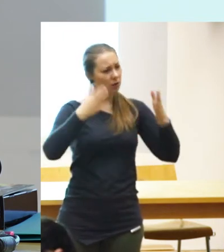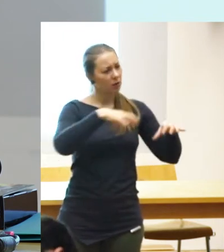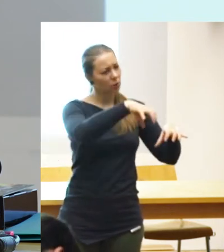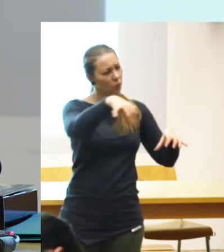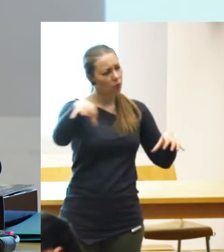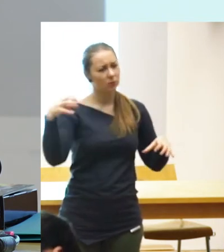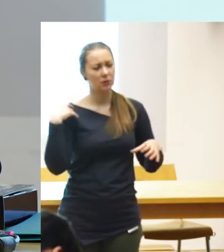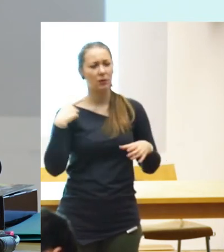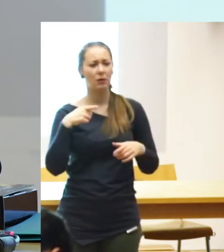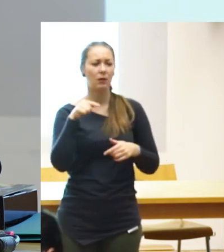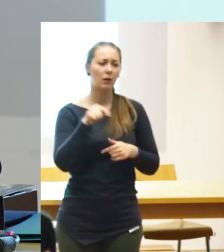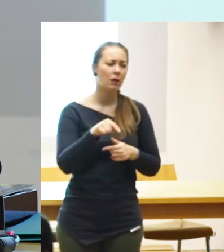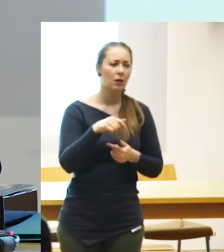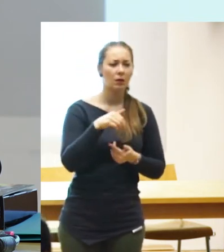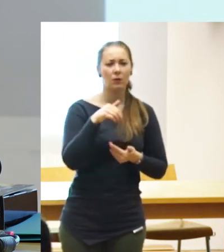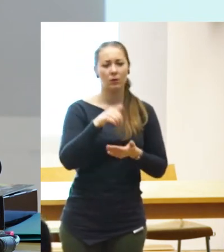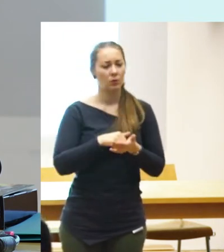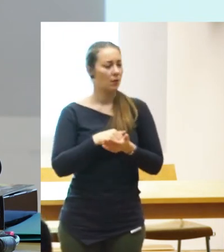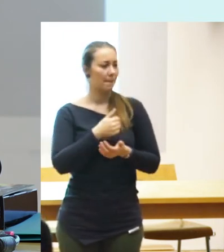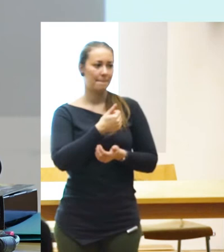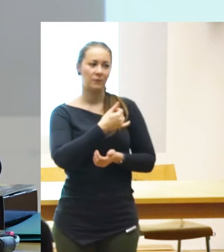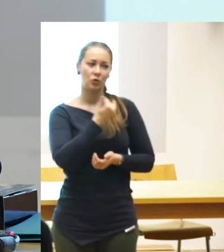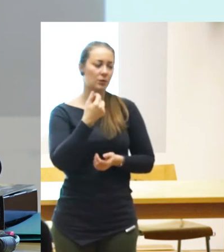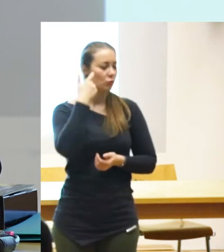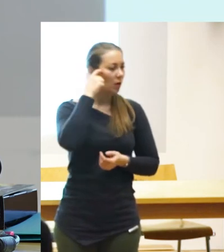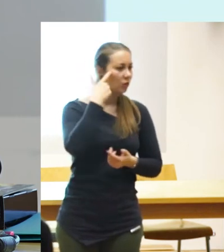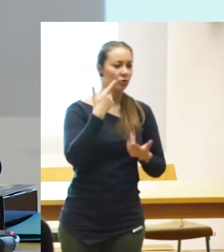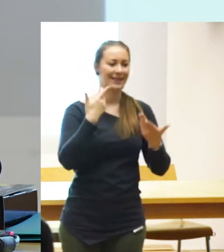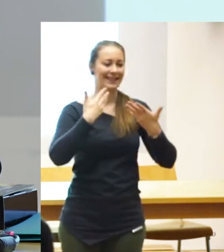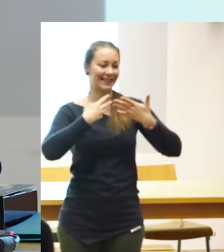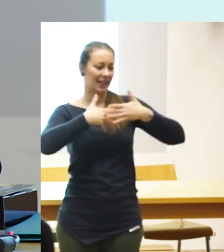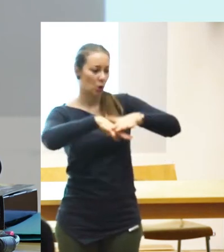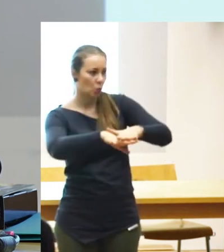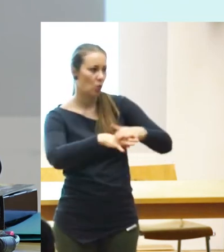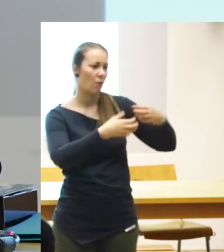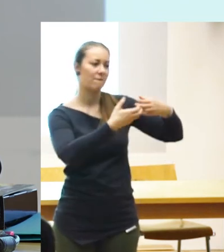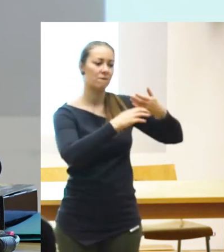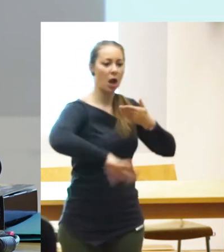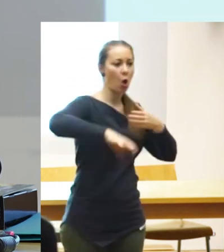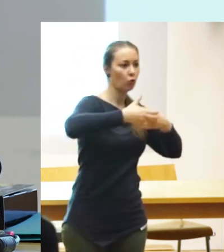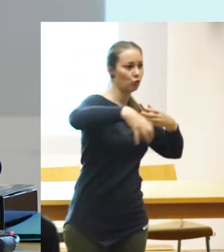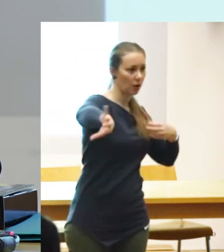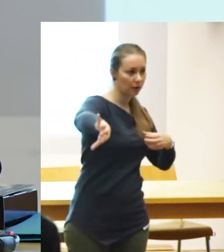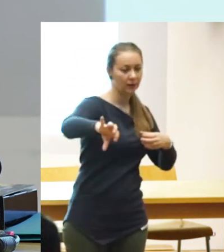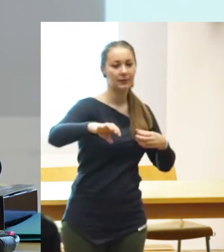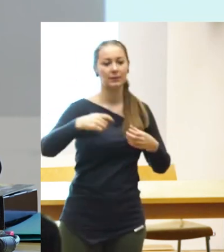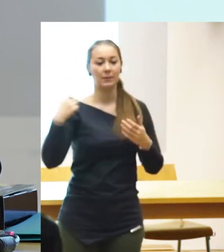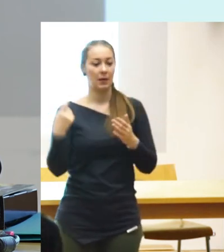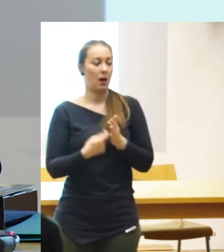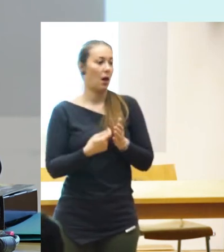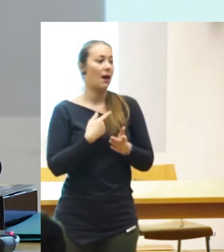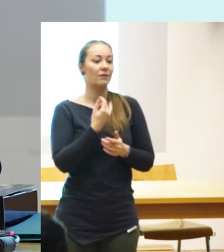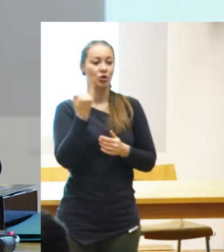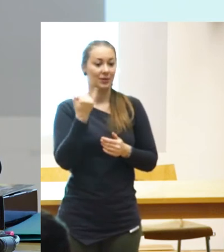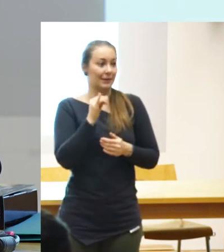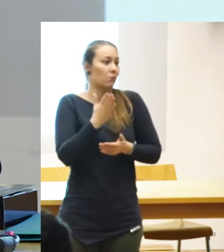operaci zahrnutí a vyloučení, nějaké exkluze a inkluze, protože minimálně ta situace, že někdo je uvnitř té instituce, tvoří